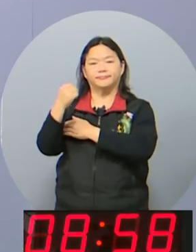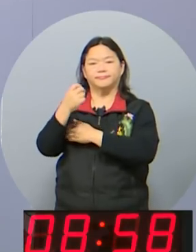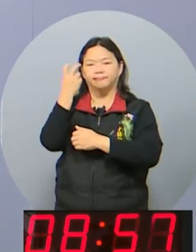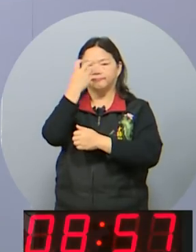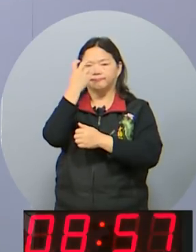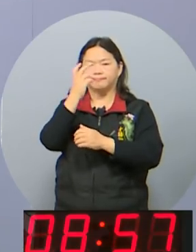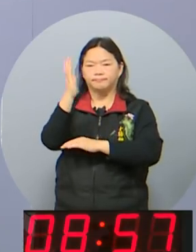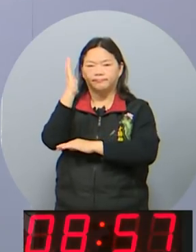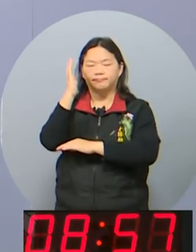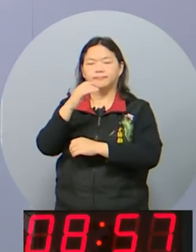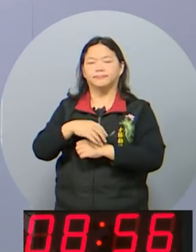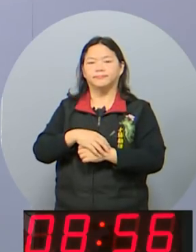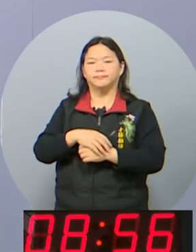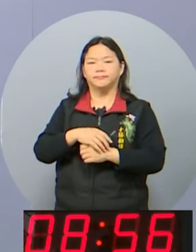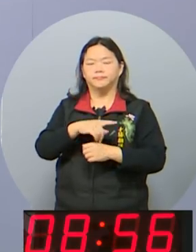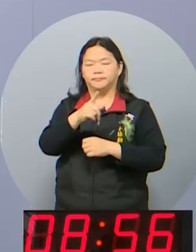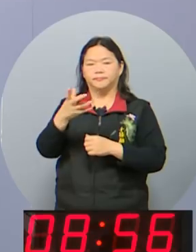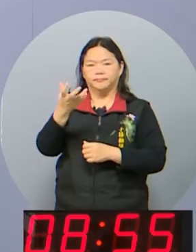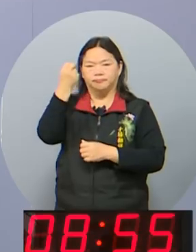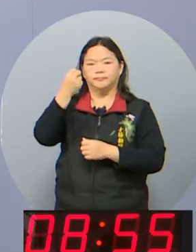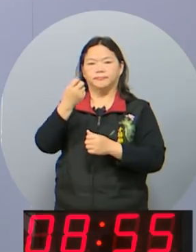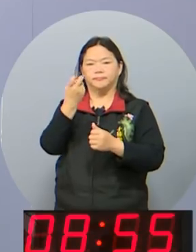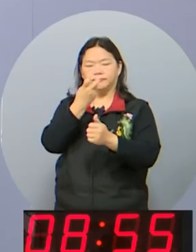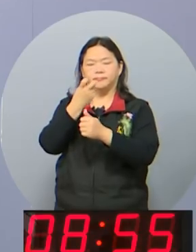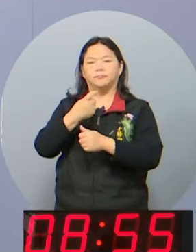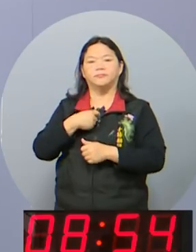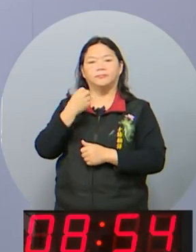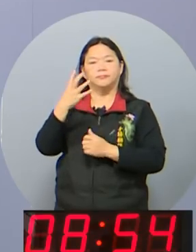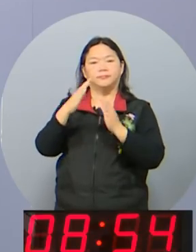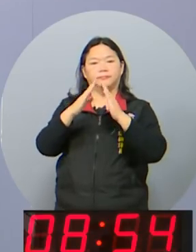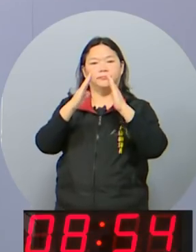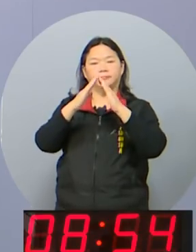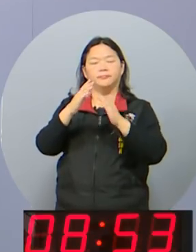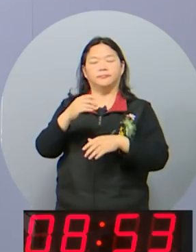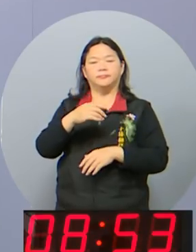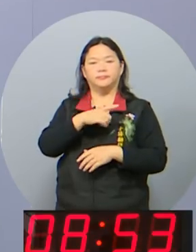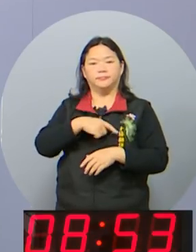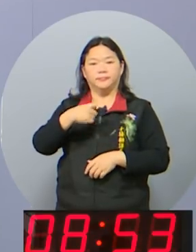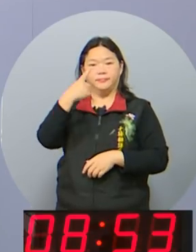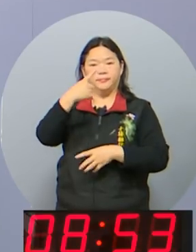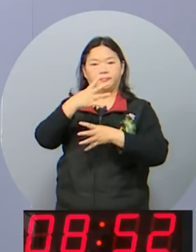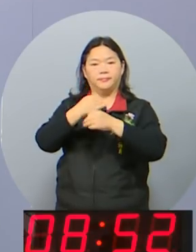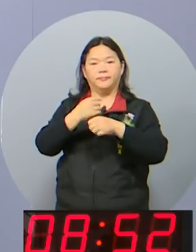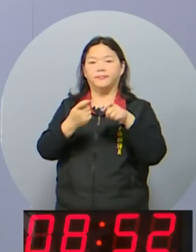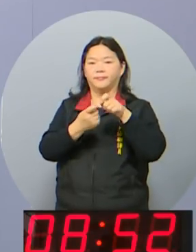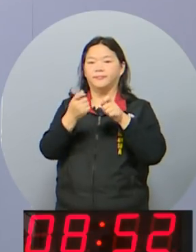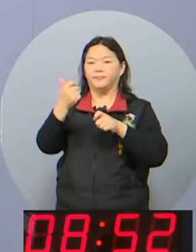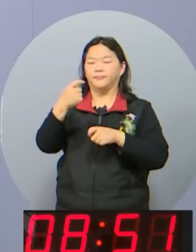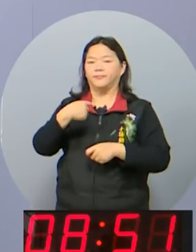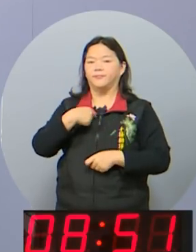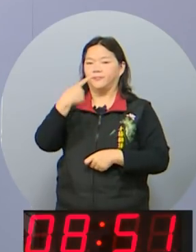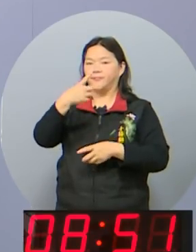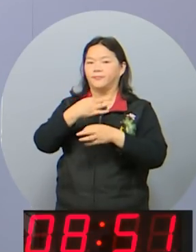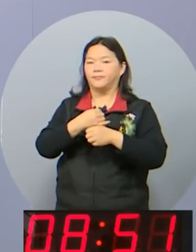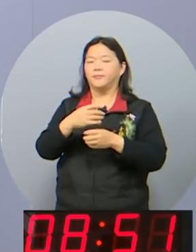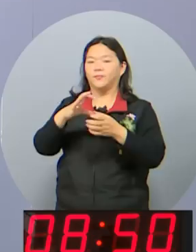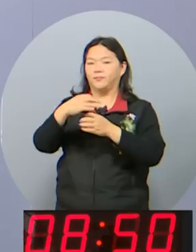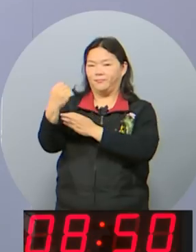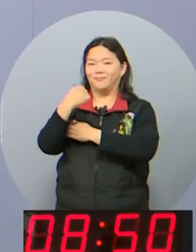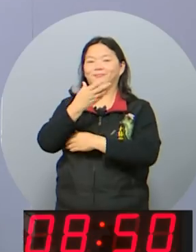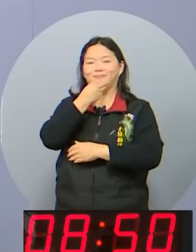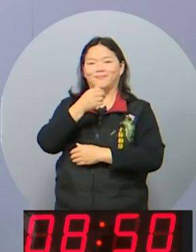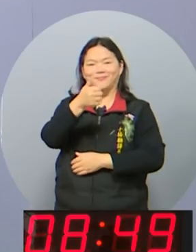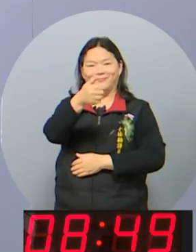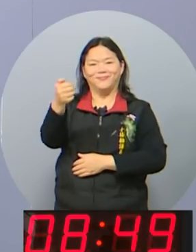府，那捍卫大家的权益啊。我是新北市议员候选人登记一号吕孙福，为你拼幸福，谢谢大